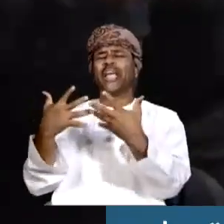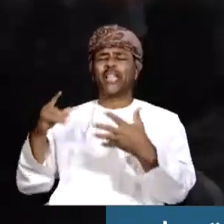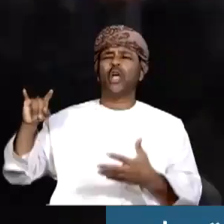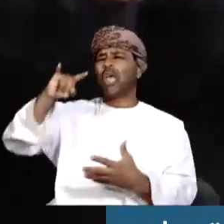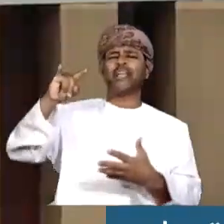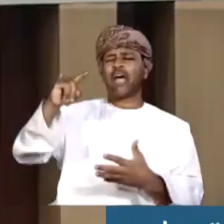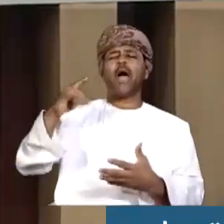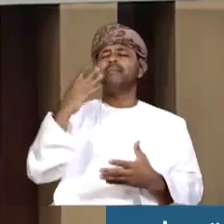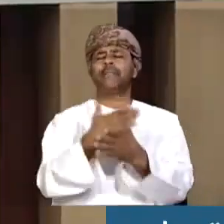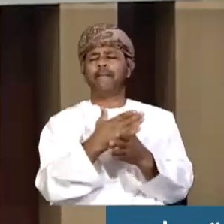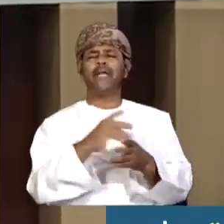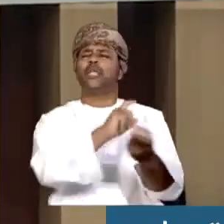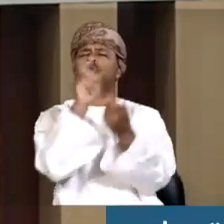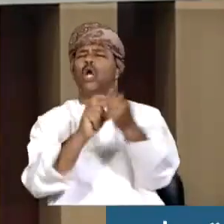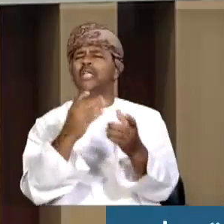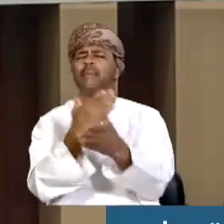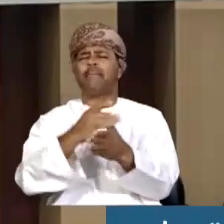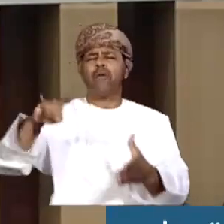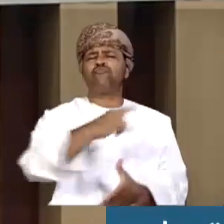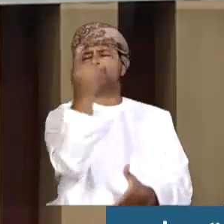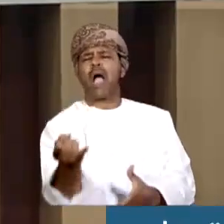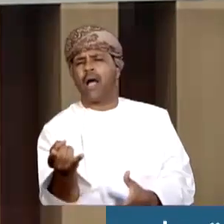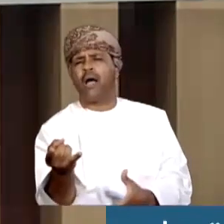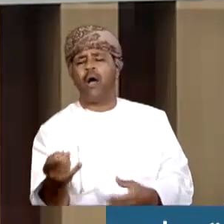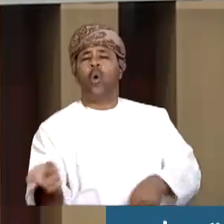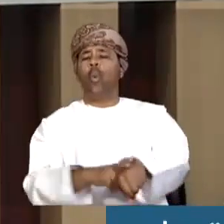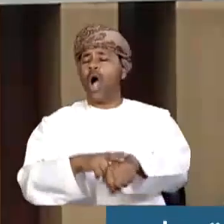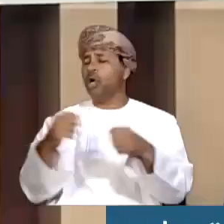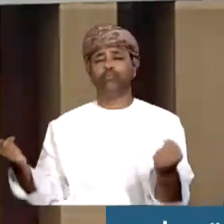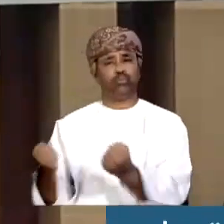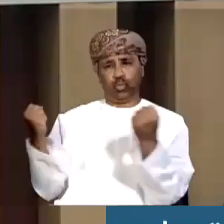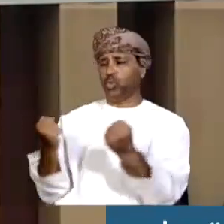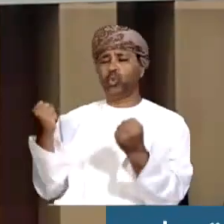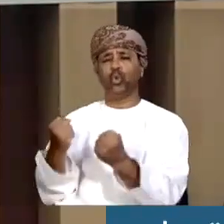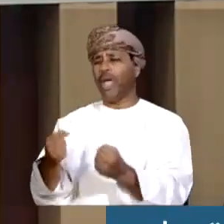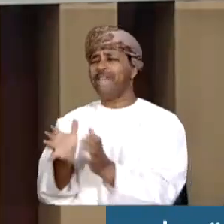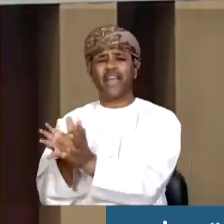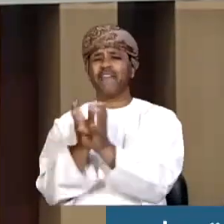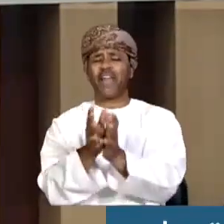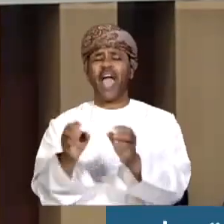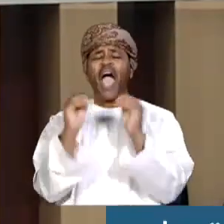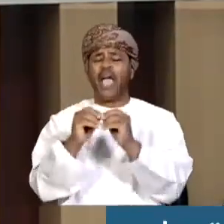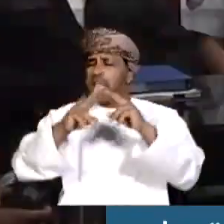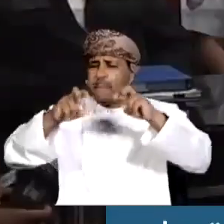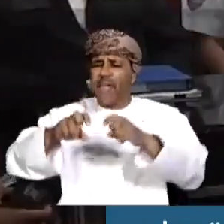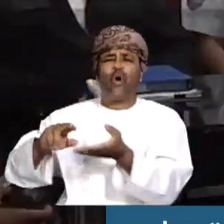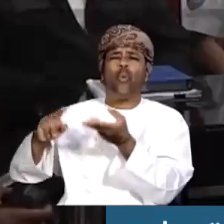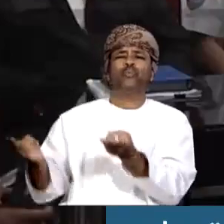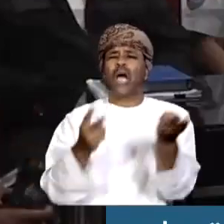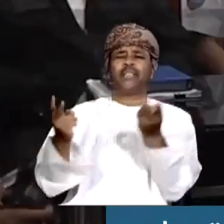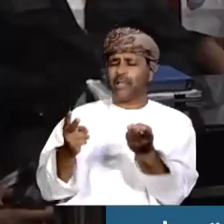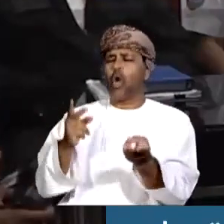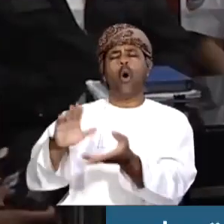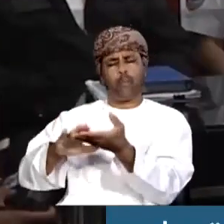معايير للتحقيق في أسباب الحادث، مشيدا بجهود الفرق التابعة لهيئة البحث والإنقاذ إلى